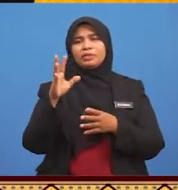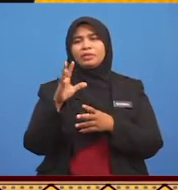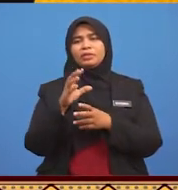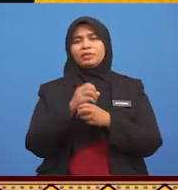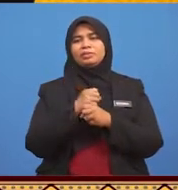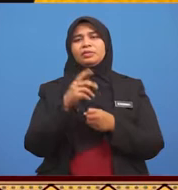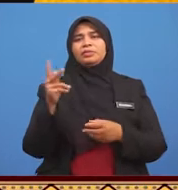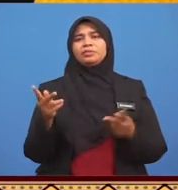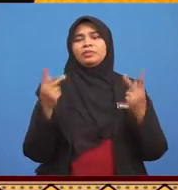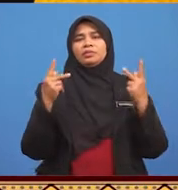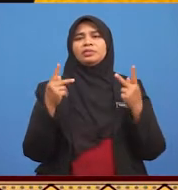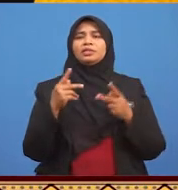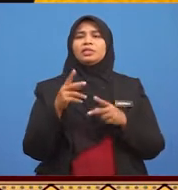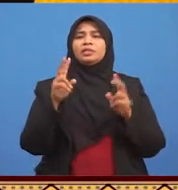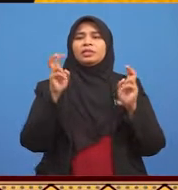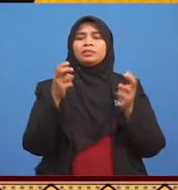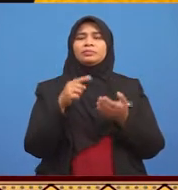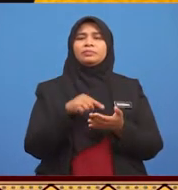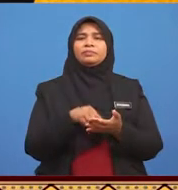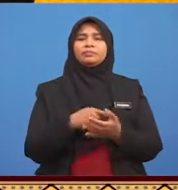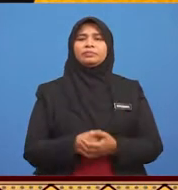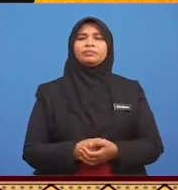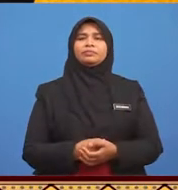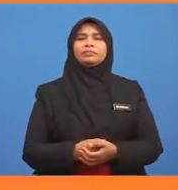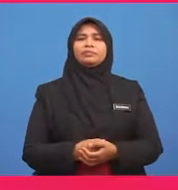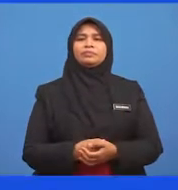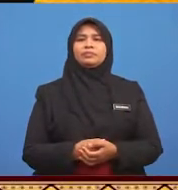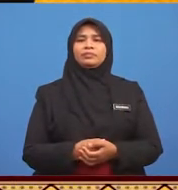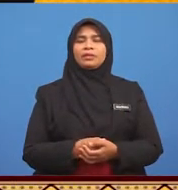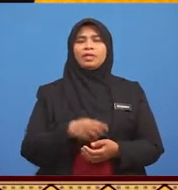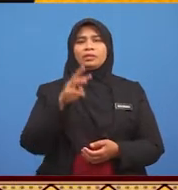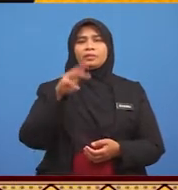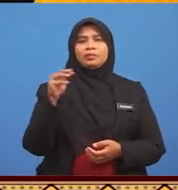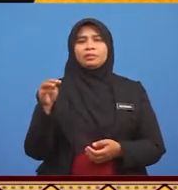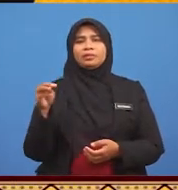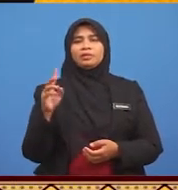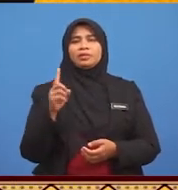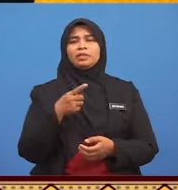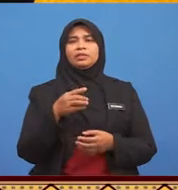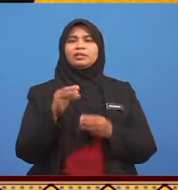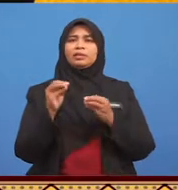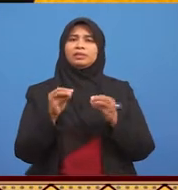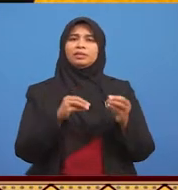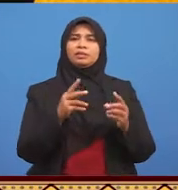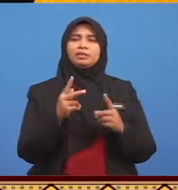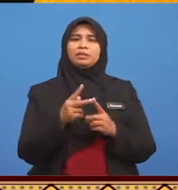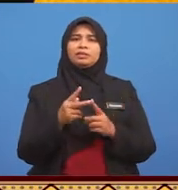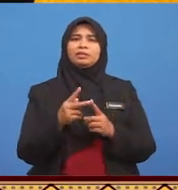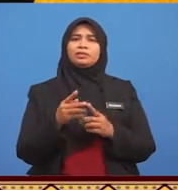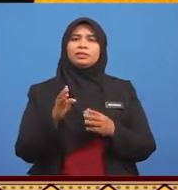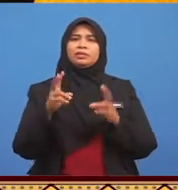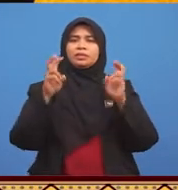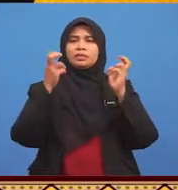dapat menguasai subtopik yang baru kita pelajari ini. Murid-murid, kita beralih kepada